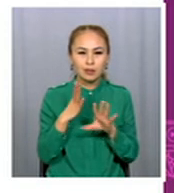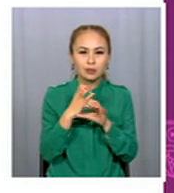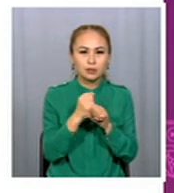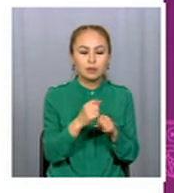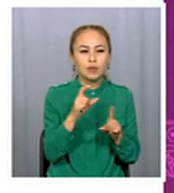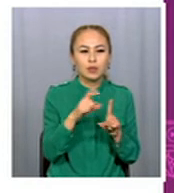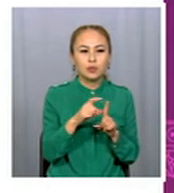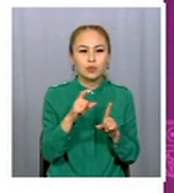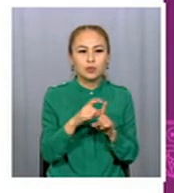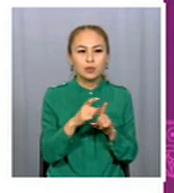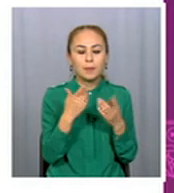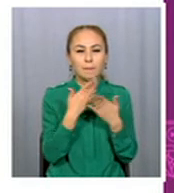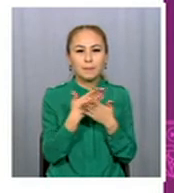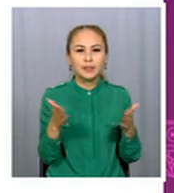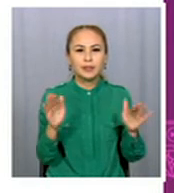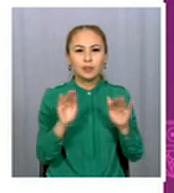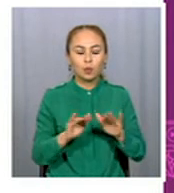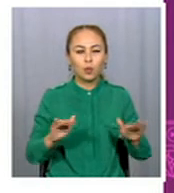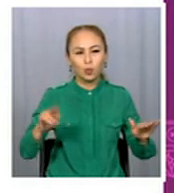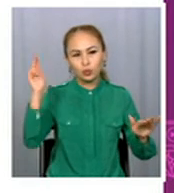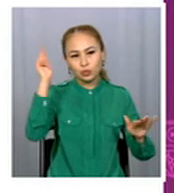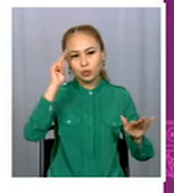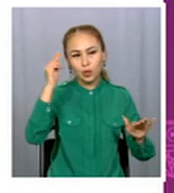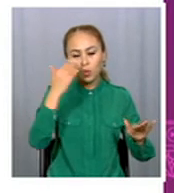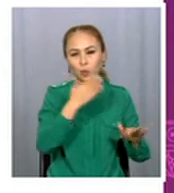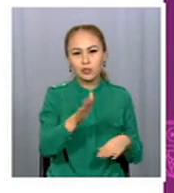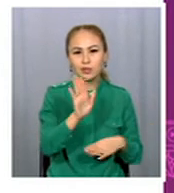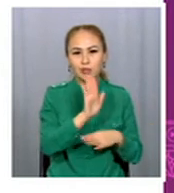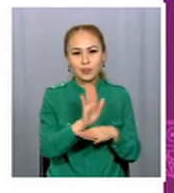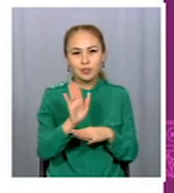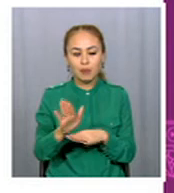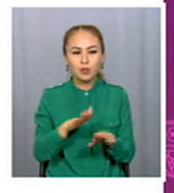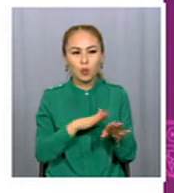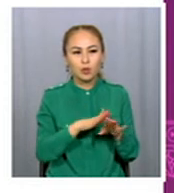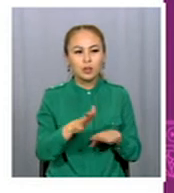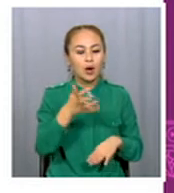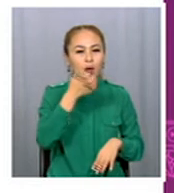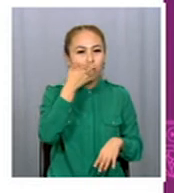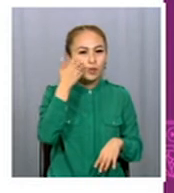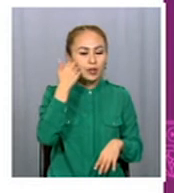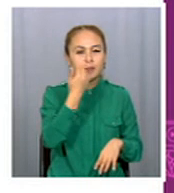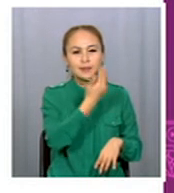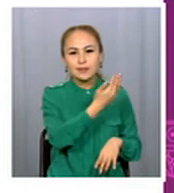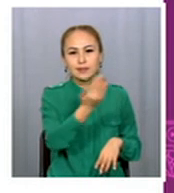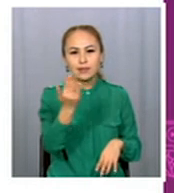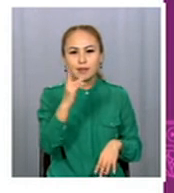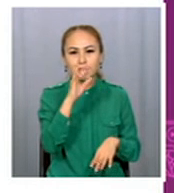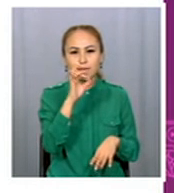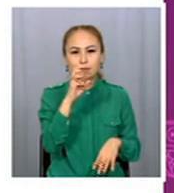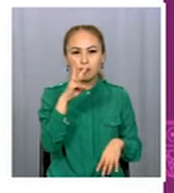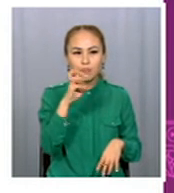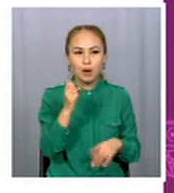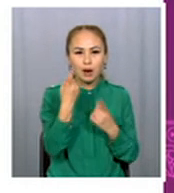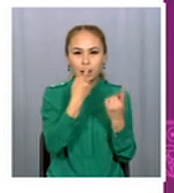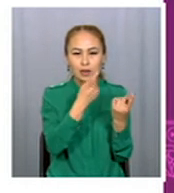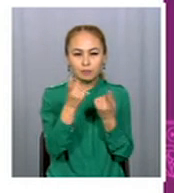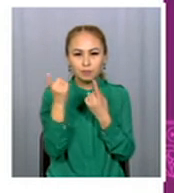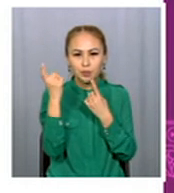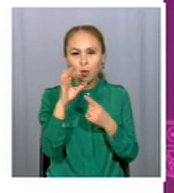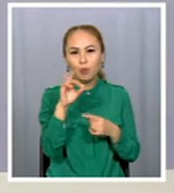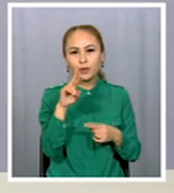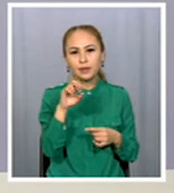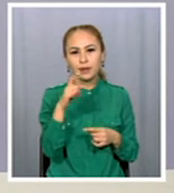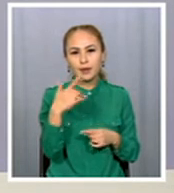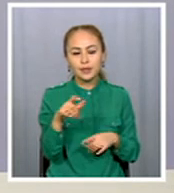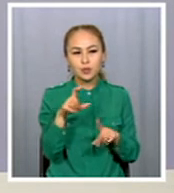сөз. Мінеке оқушылар, осы тапсырманы орындау арқылы, сіздер қыстырма, қаратпа, одағай